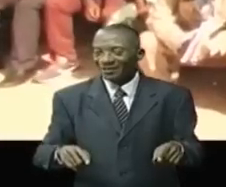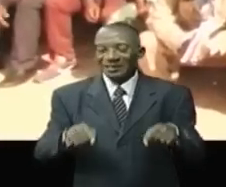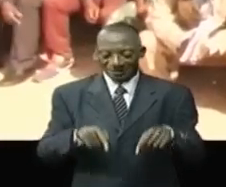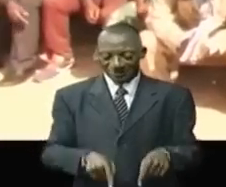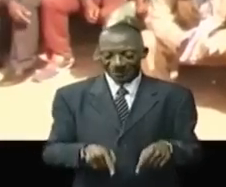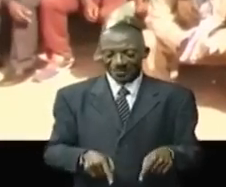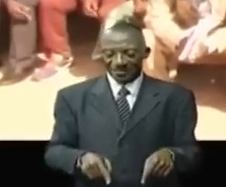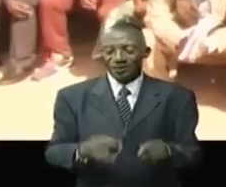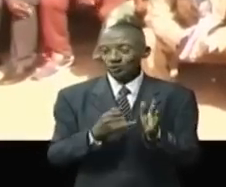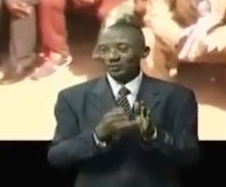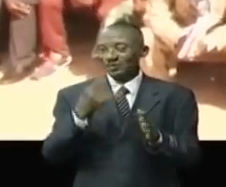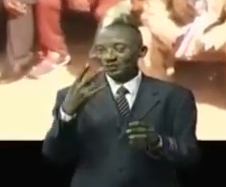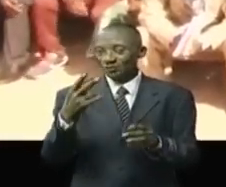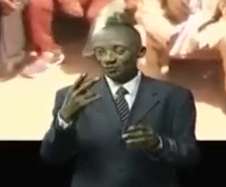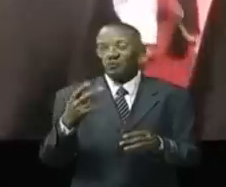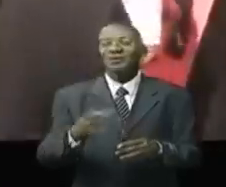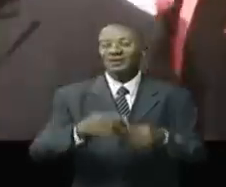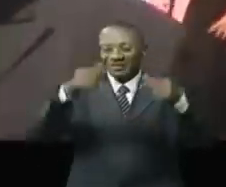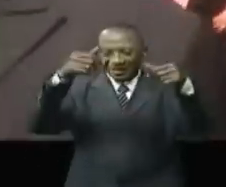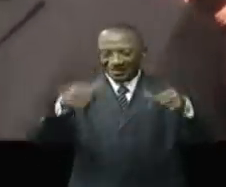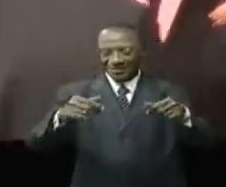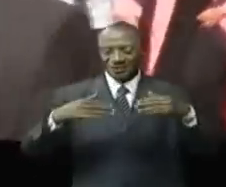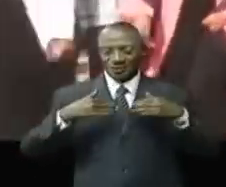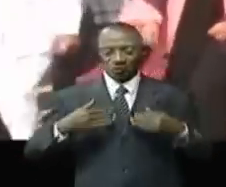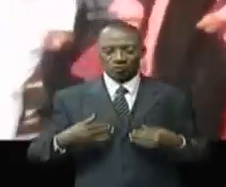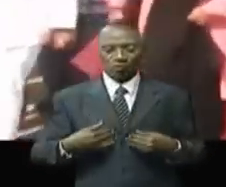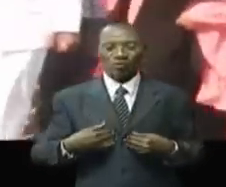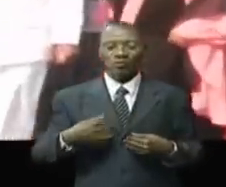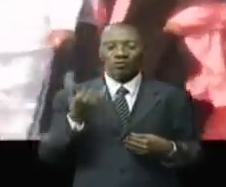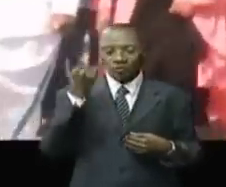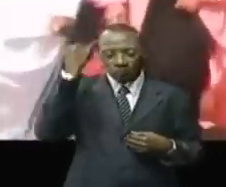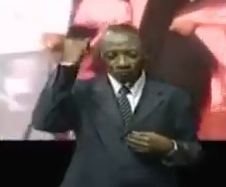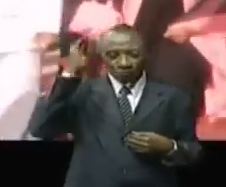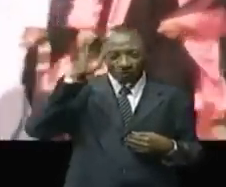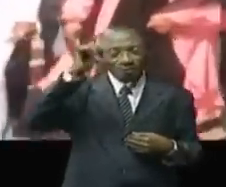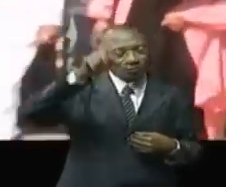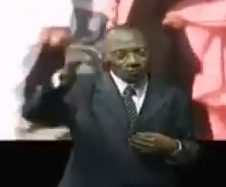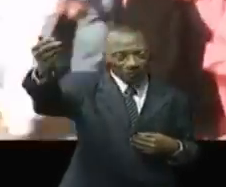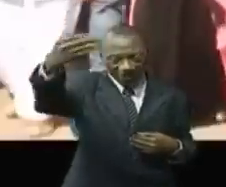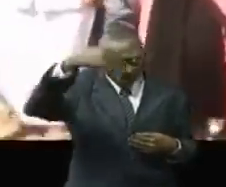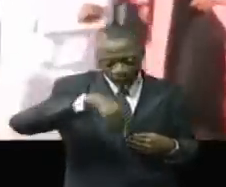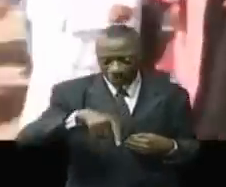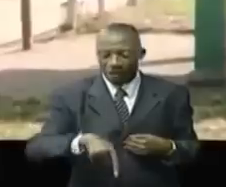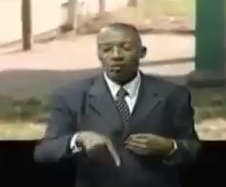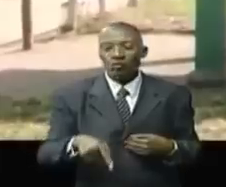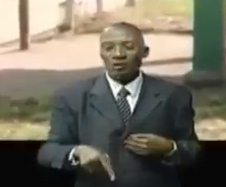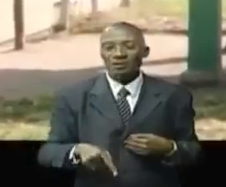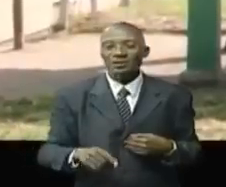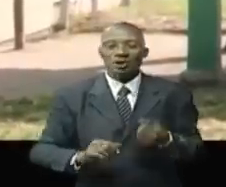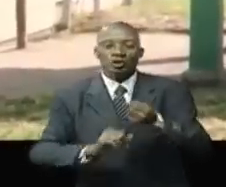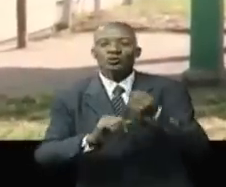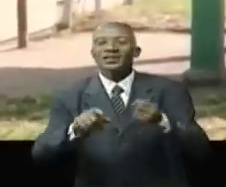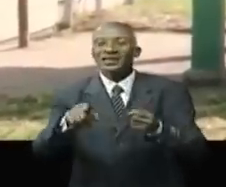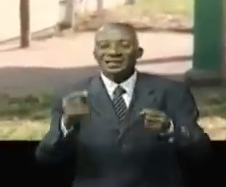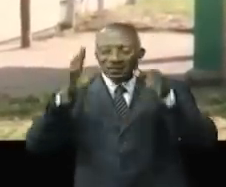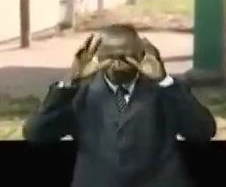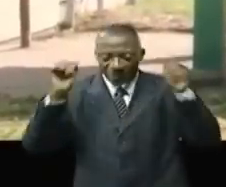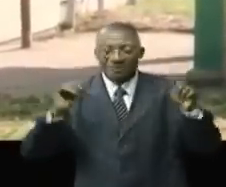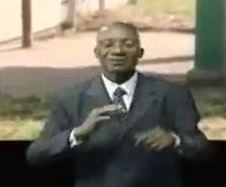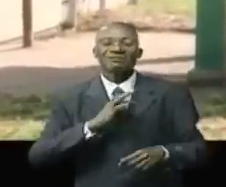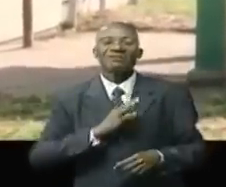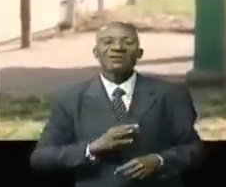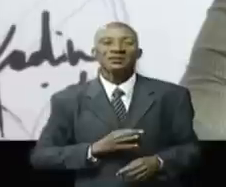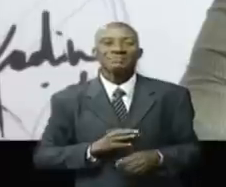celui qui a été déclaré, à juste titre, héros national. Le processus du rapatriement